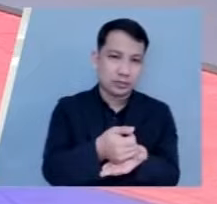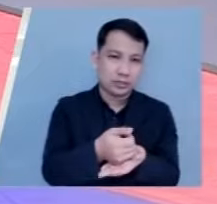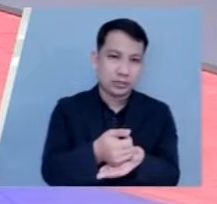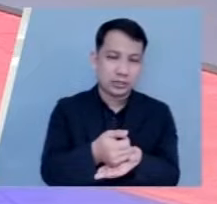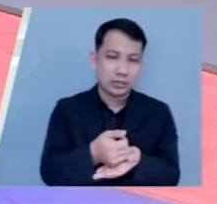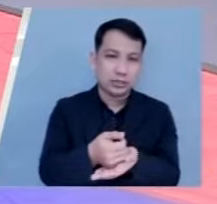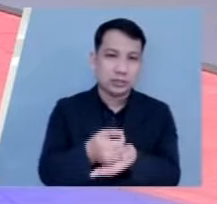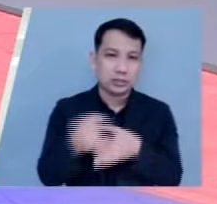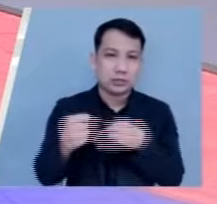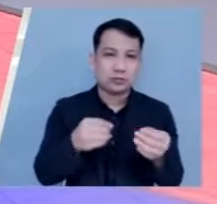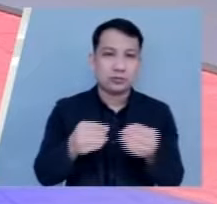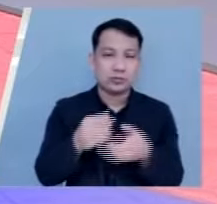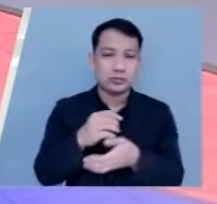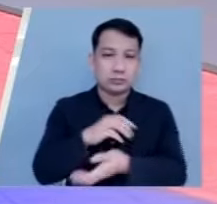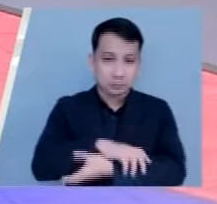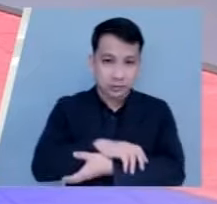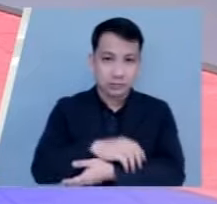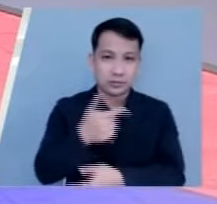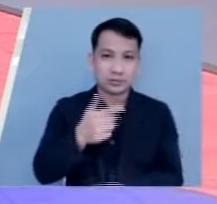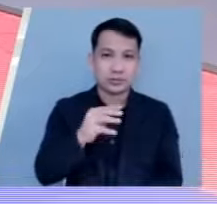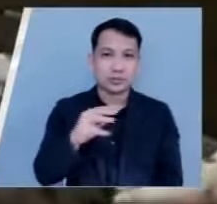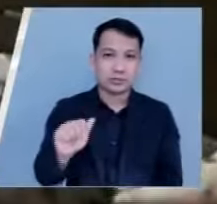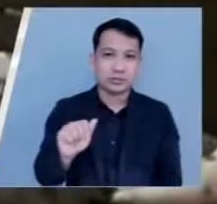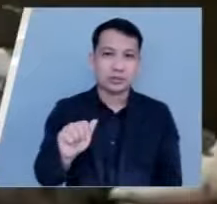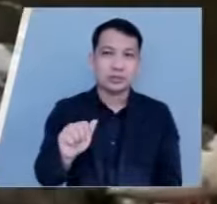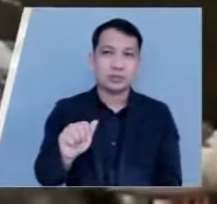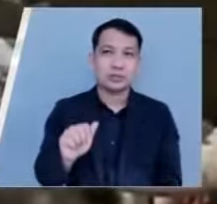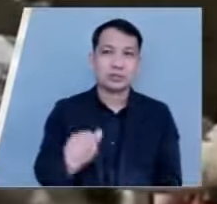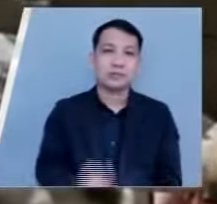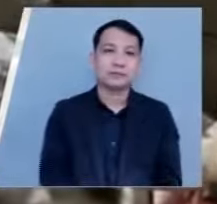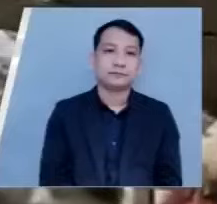Operation Bayanihan ng GMA Kapuso Foundation.